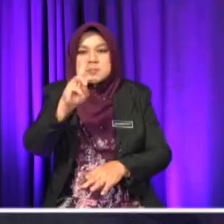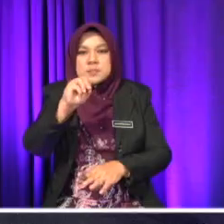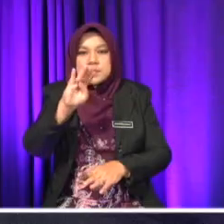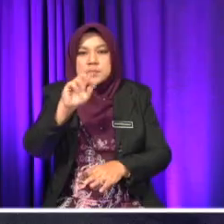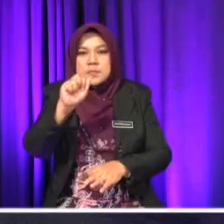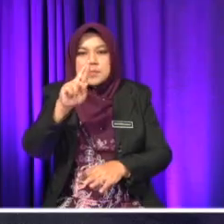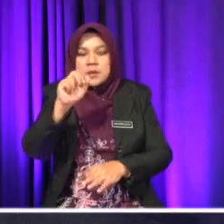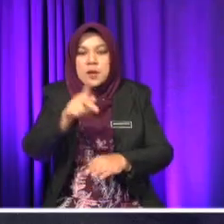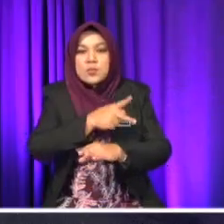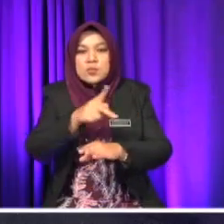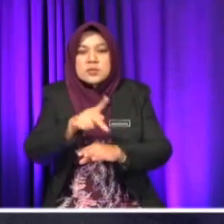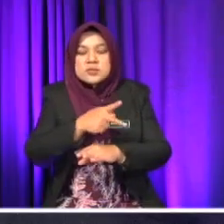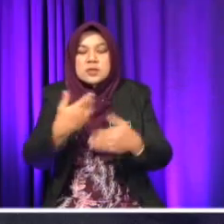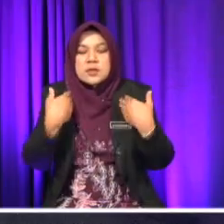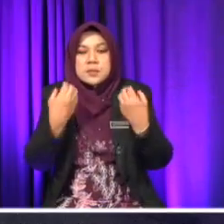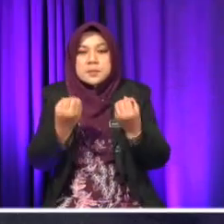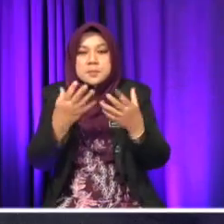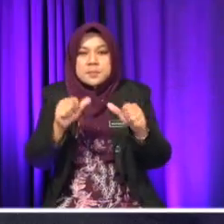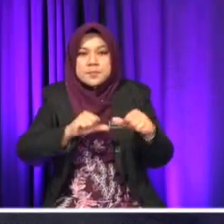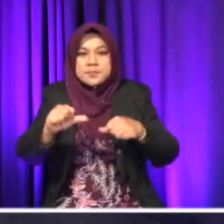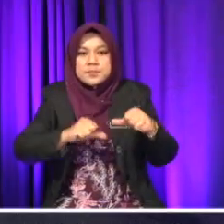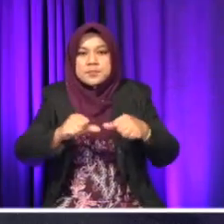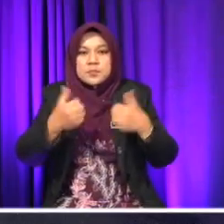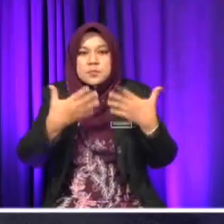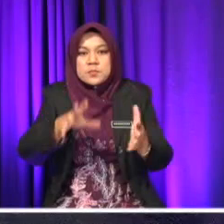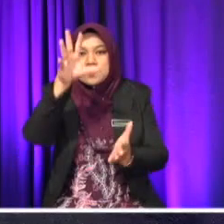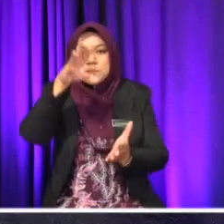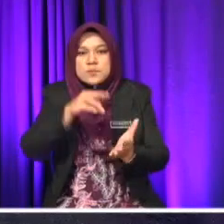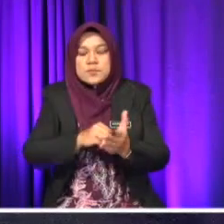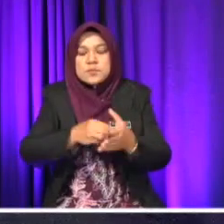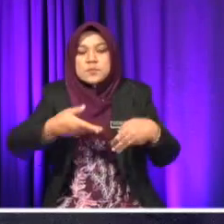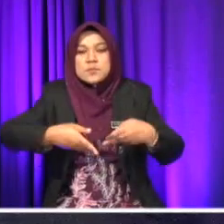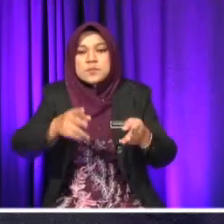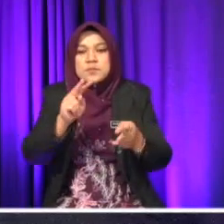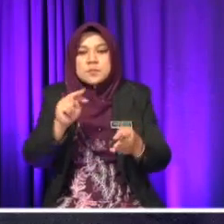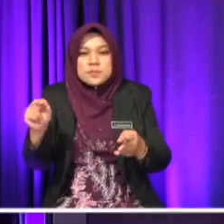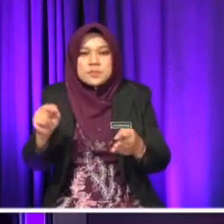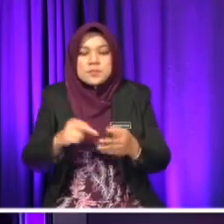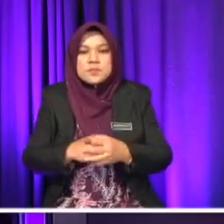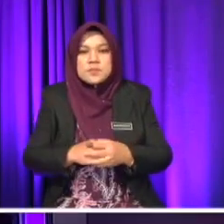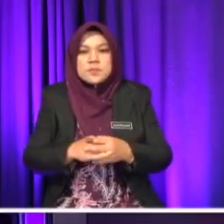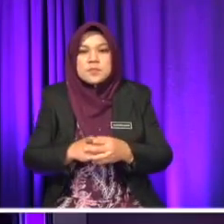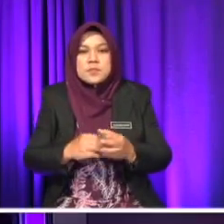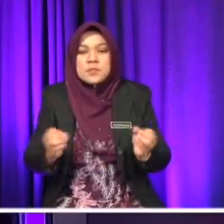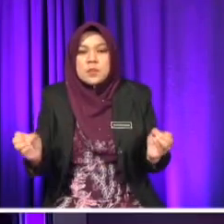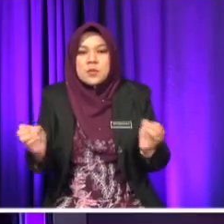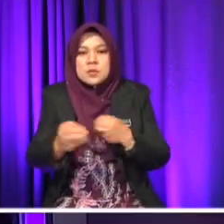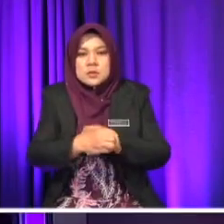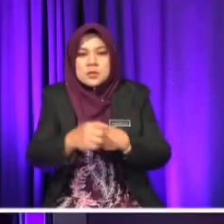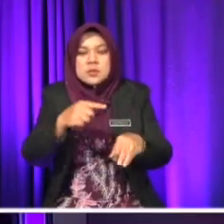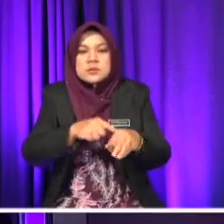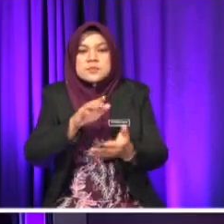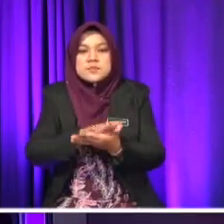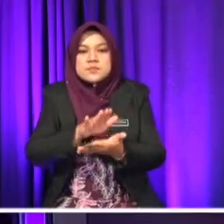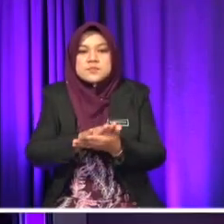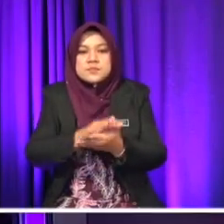dan ada beberapa Activity yang telah dicatat begitulah perjalanan eee organisasi persatuan di sekolah